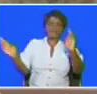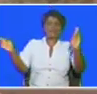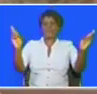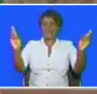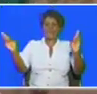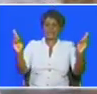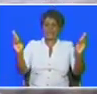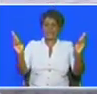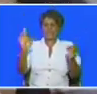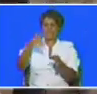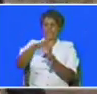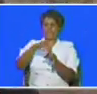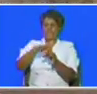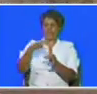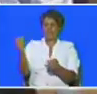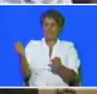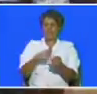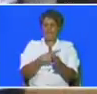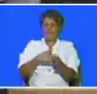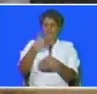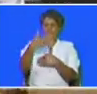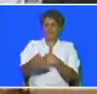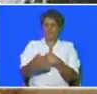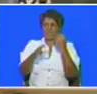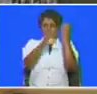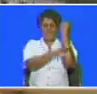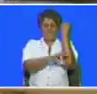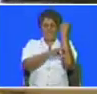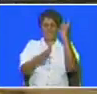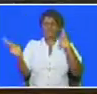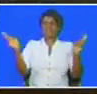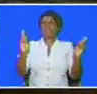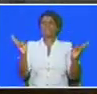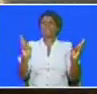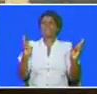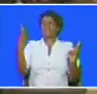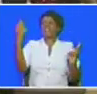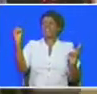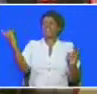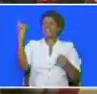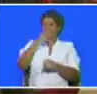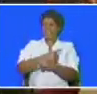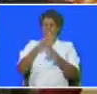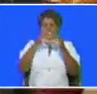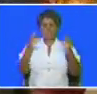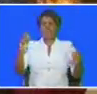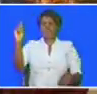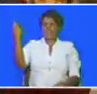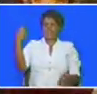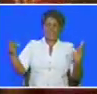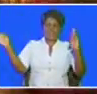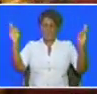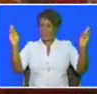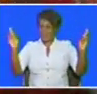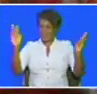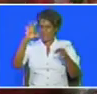kwa uchaguzi kwa mwezi ujao. The country iko tayari kwa election. 30 days is too long. Kenya tuko tayari kufanya